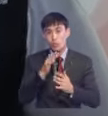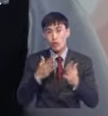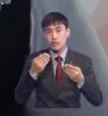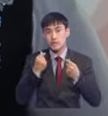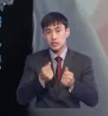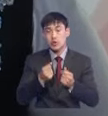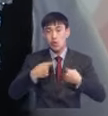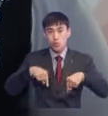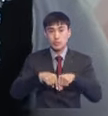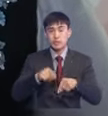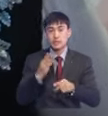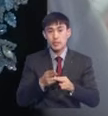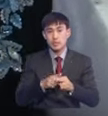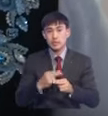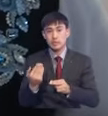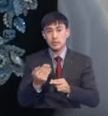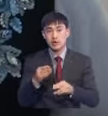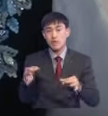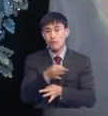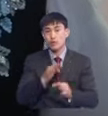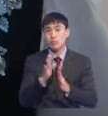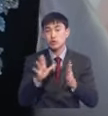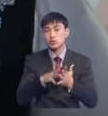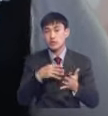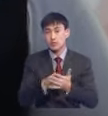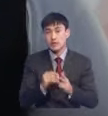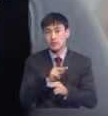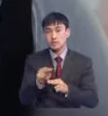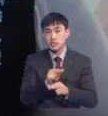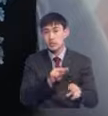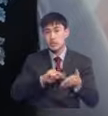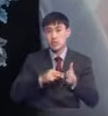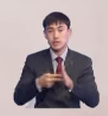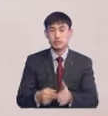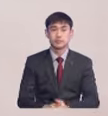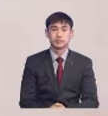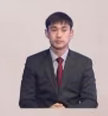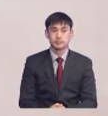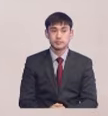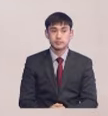в дела общества. Поэтому для них этот форум имеет большое значение в воспитательном плане.